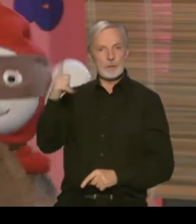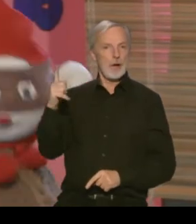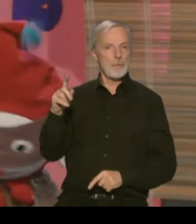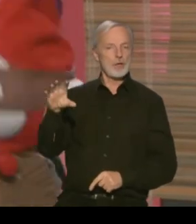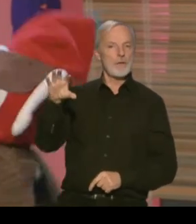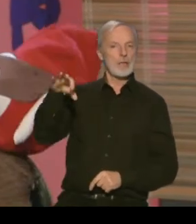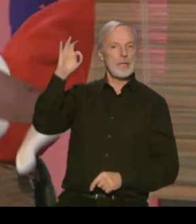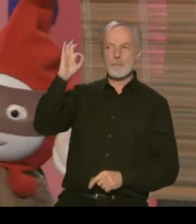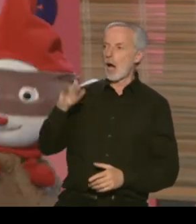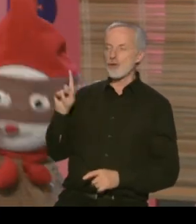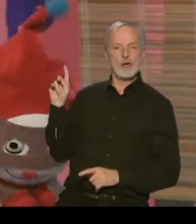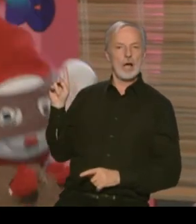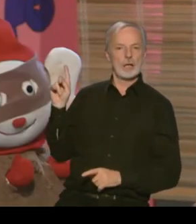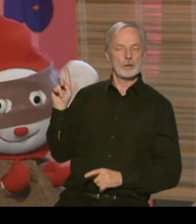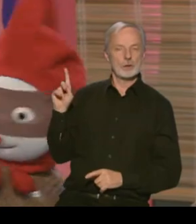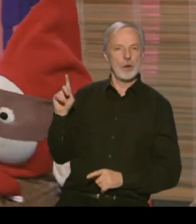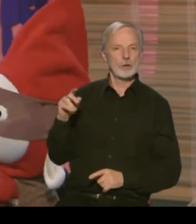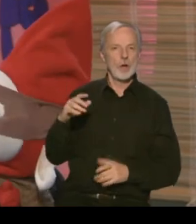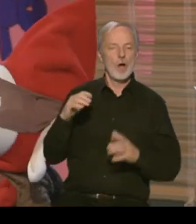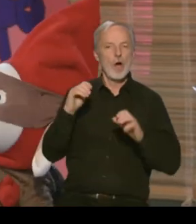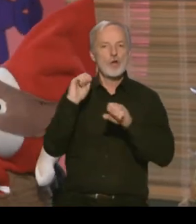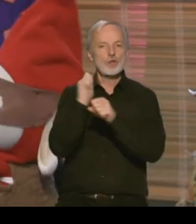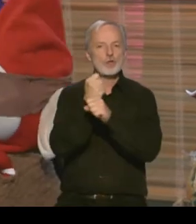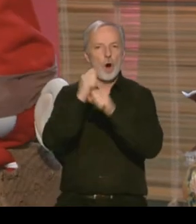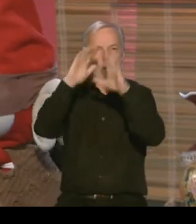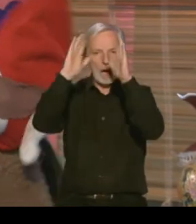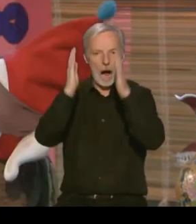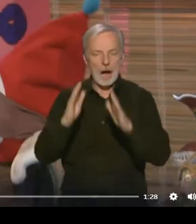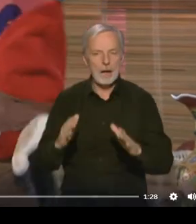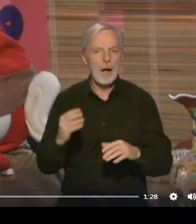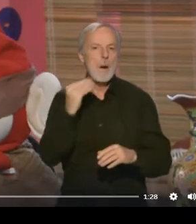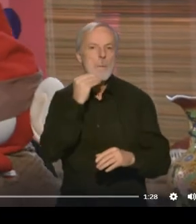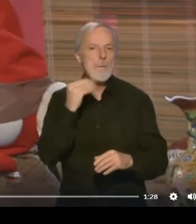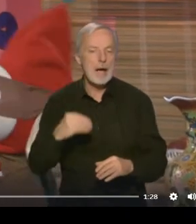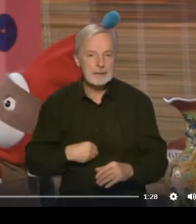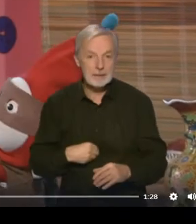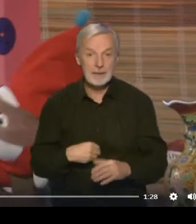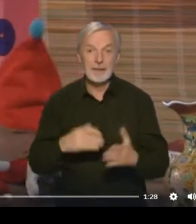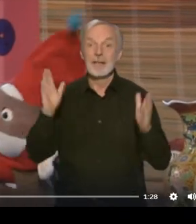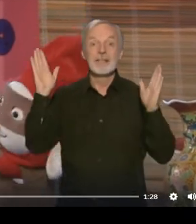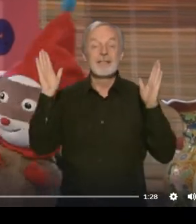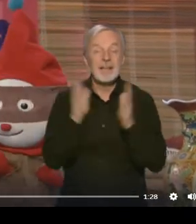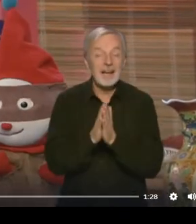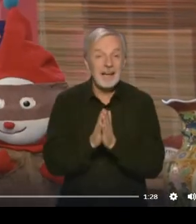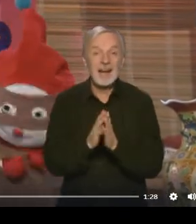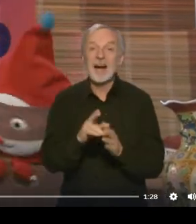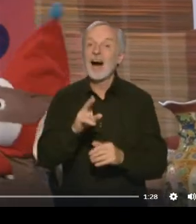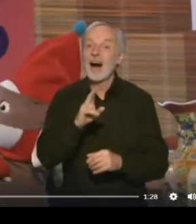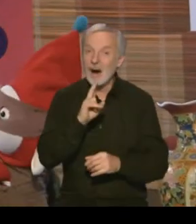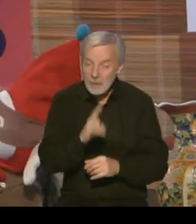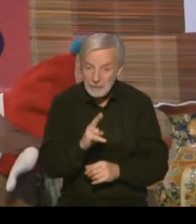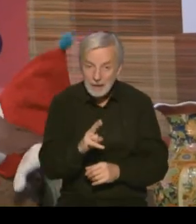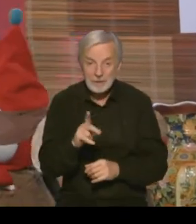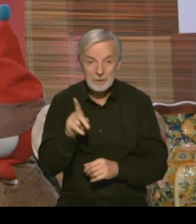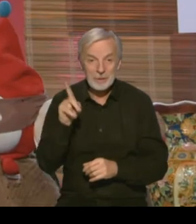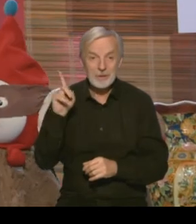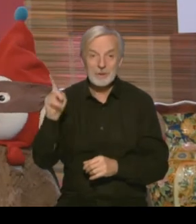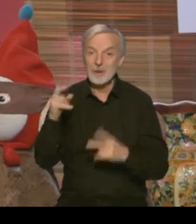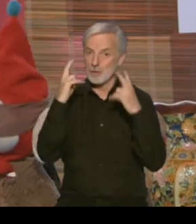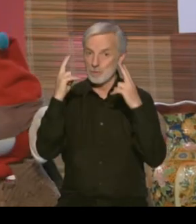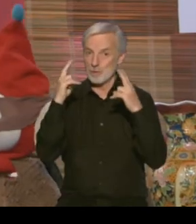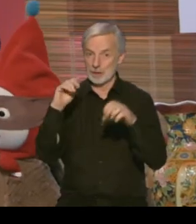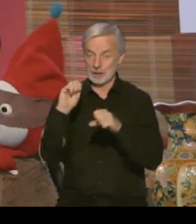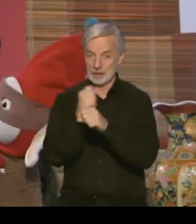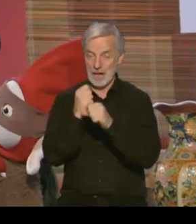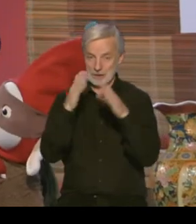vyšpionoval velikananánskou sochu pejska, pojď se podívat. No ty jsi ale úžasný ninja. Přesně tuhle sochu